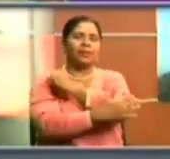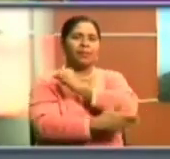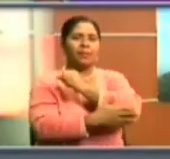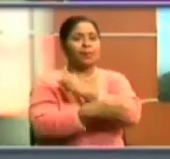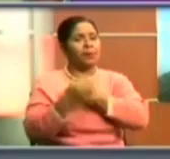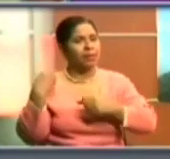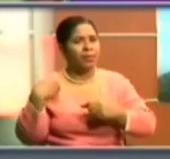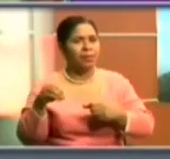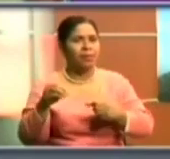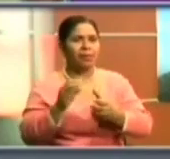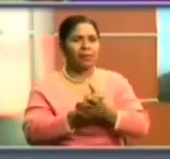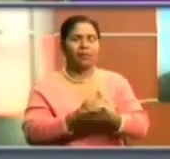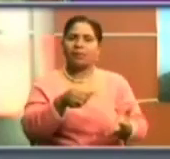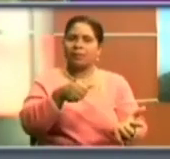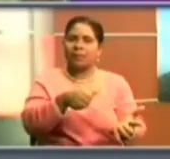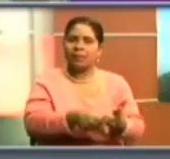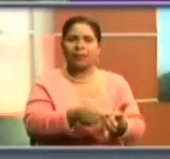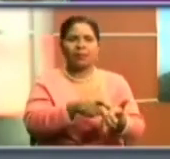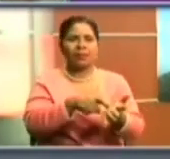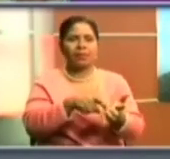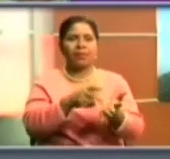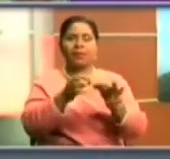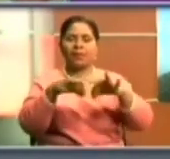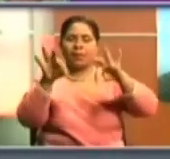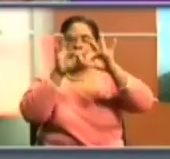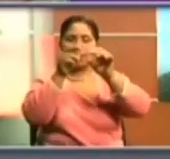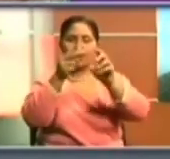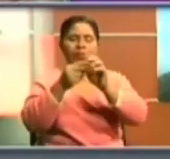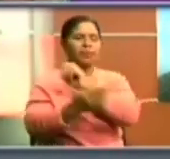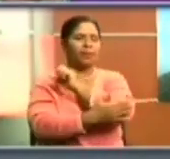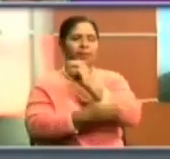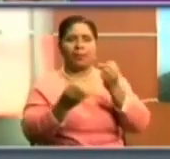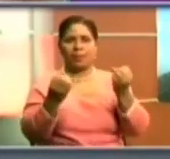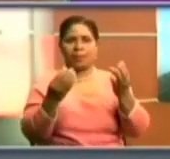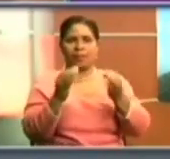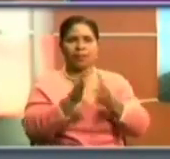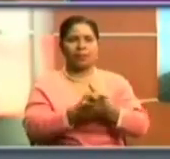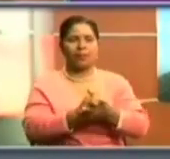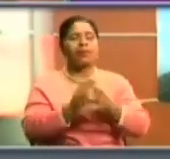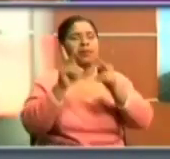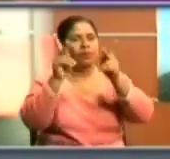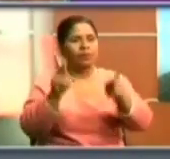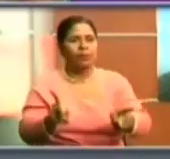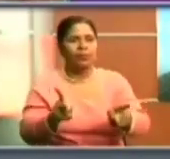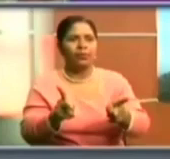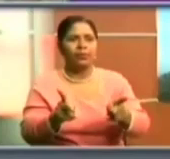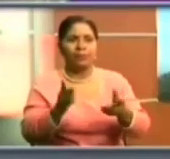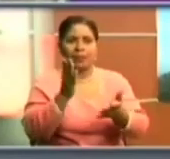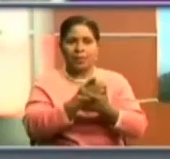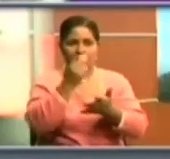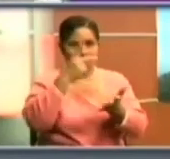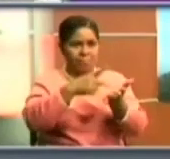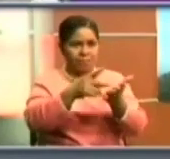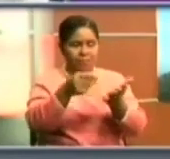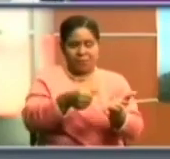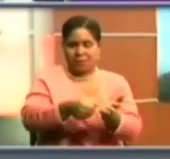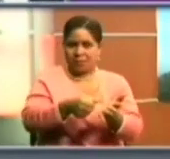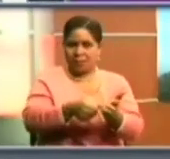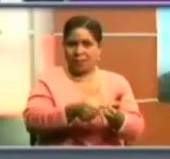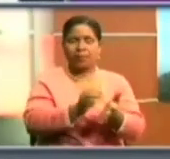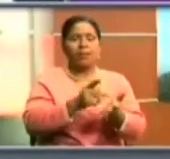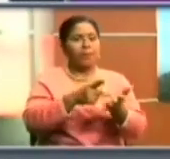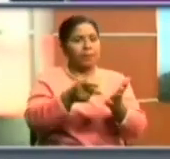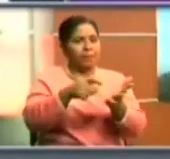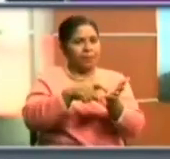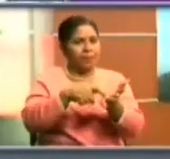sommes, taxes à impôts importants dans le pays, en pile. Je dis, les gens qui l'ont pour payer taxes, les gens qui l'ont pour payer